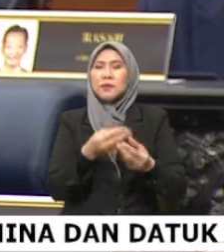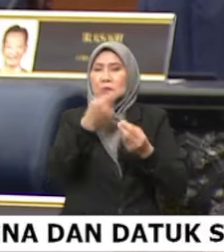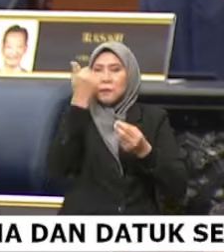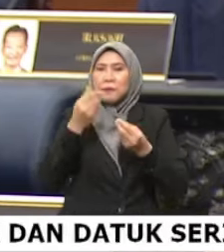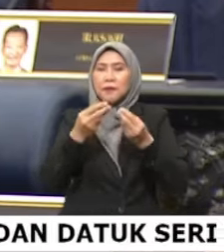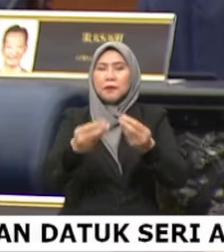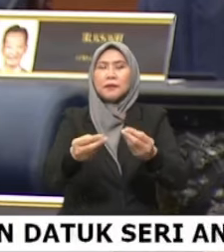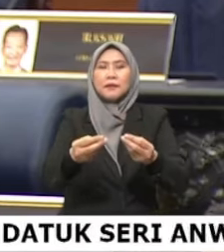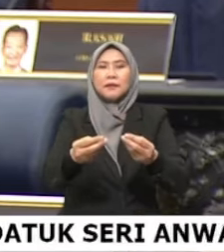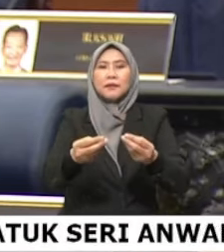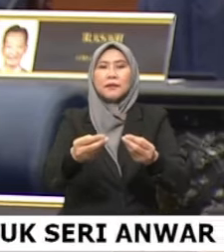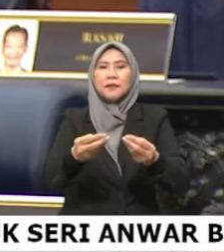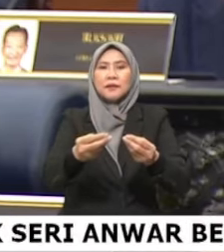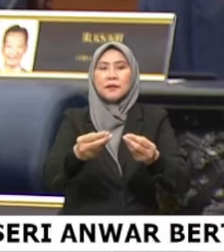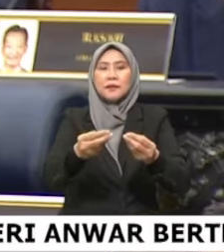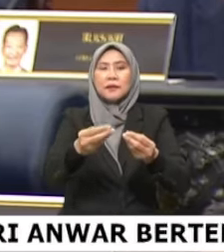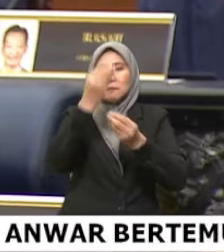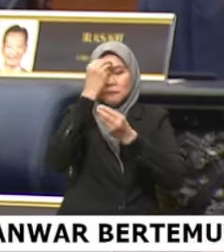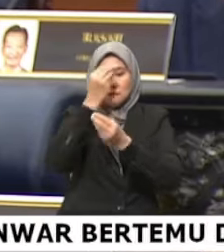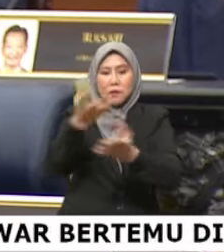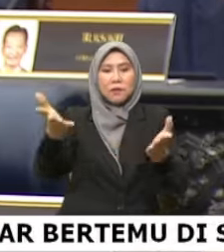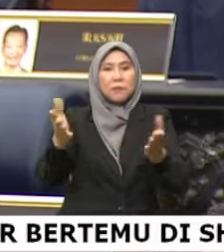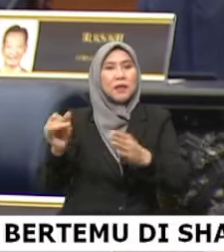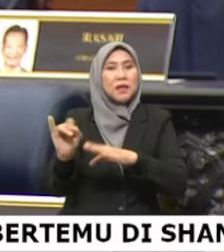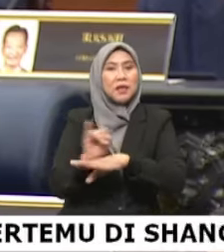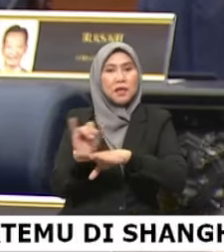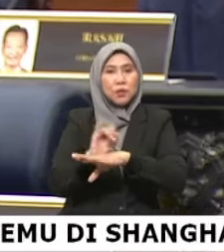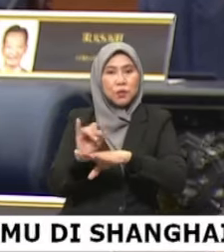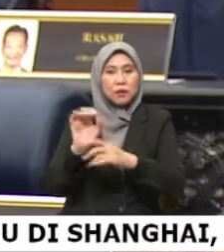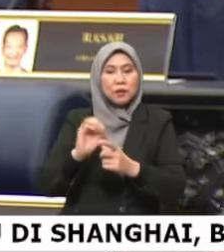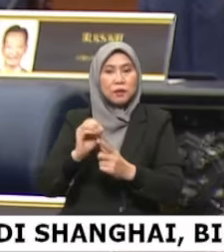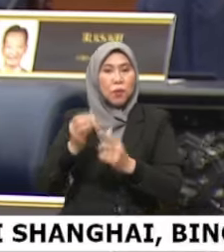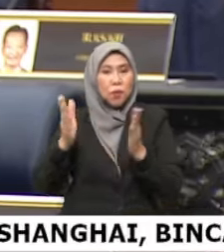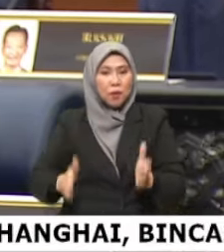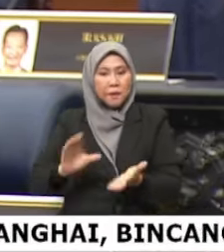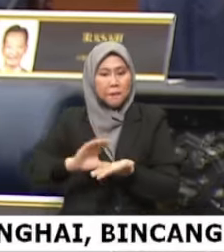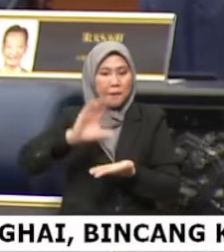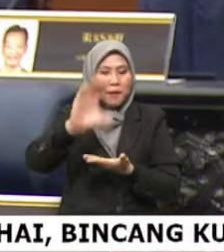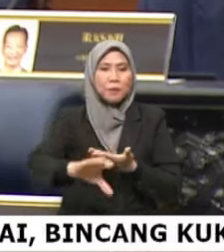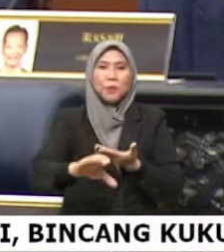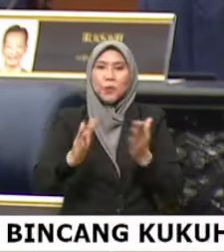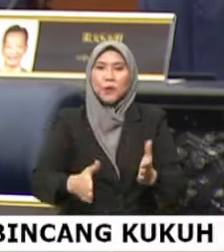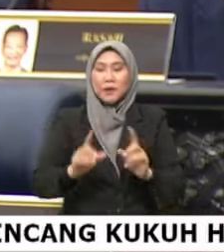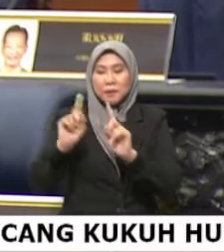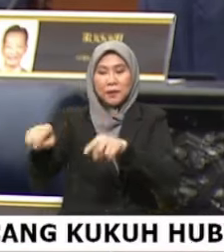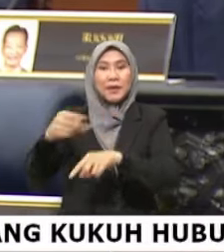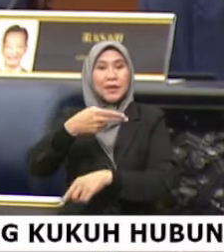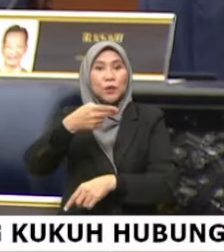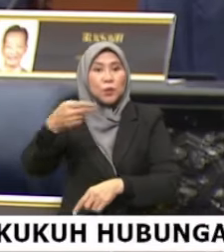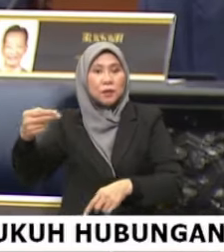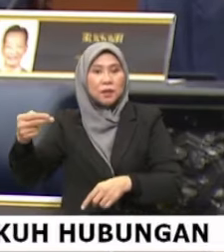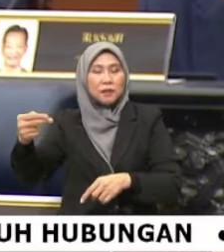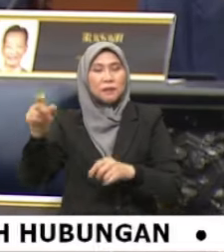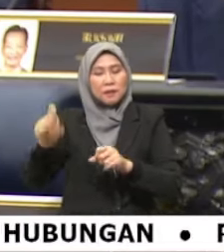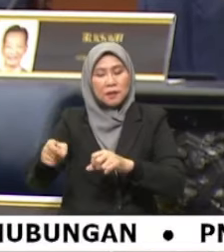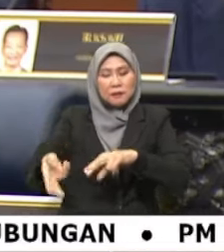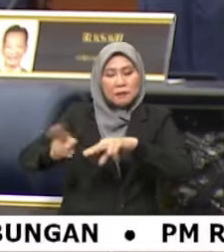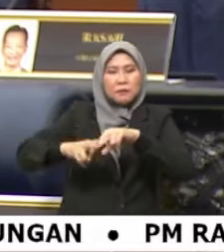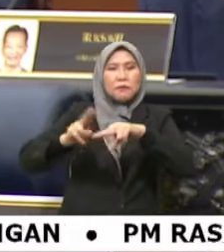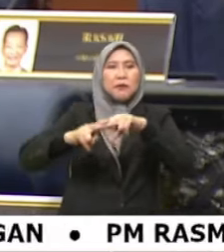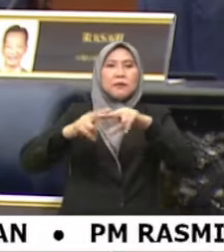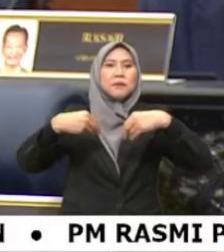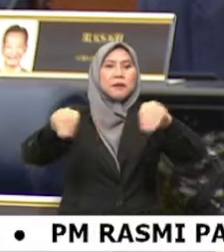satu message kepada industri atau pelabur-pelabur yang datang ke Indonesia supaya